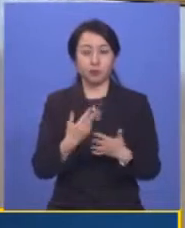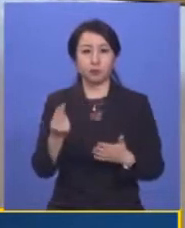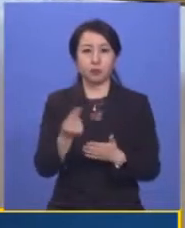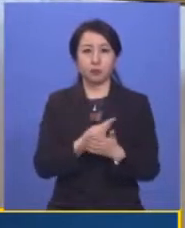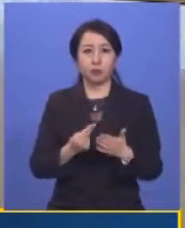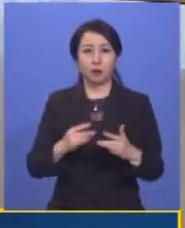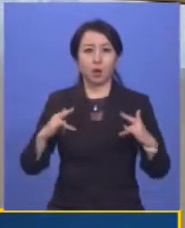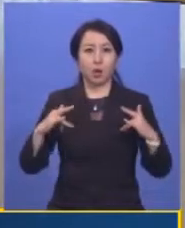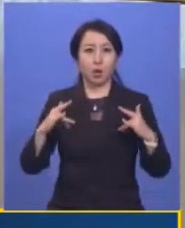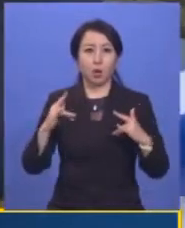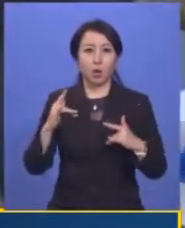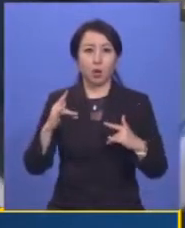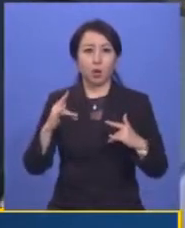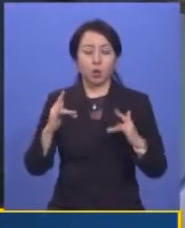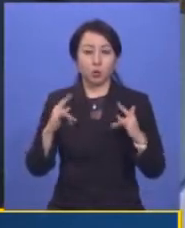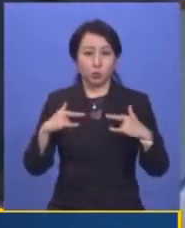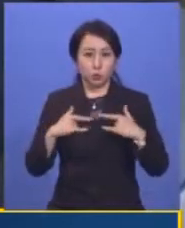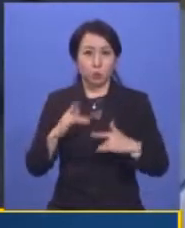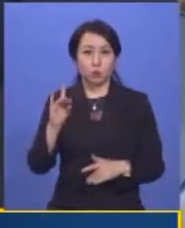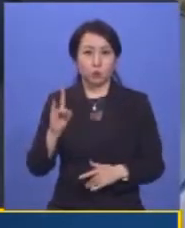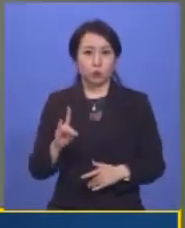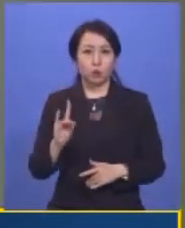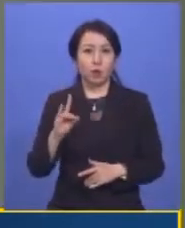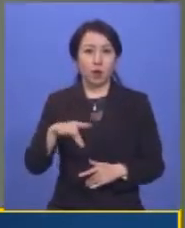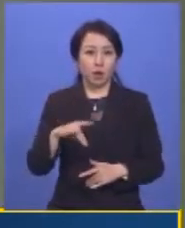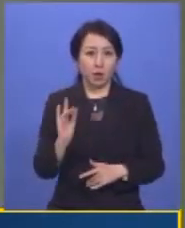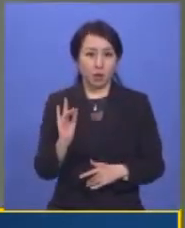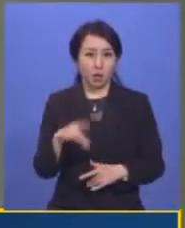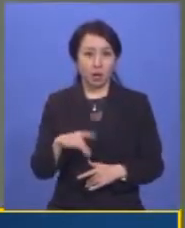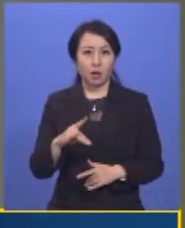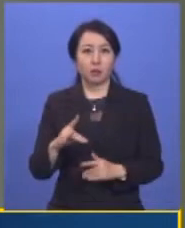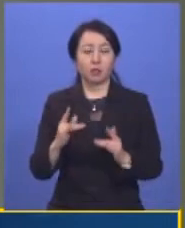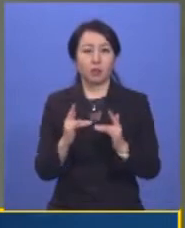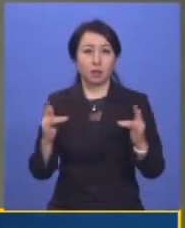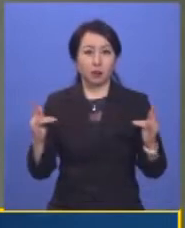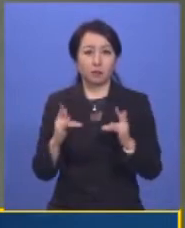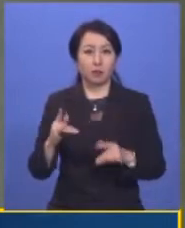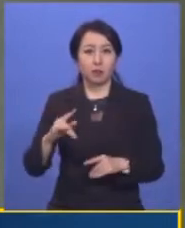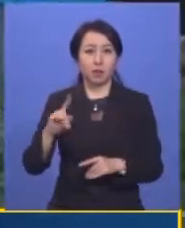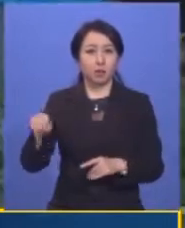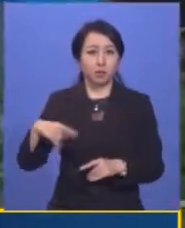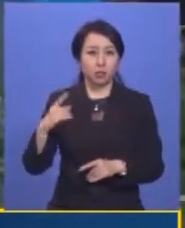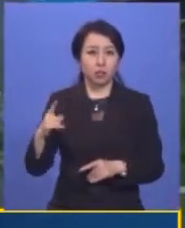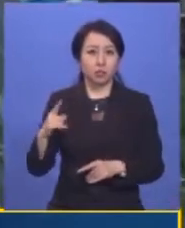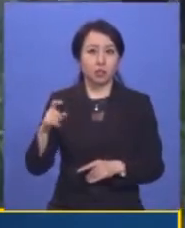вещи писателя стол стулья кресло-качалка кресло-кровать настольные часы вешалка книжный шкаф и книги